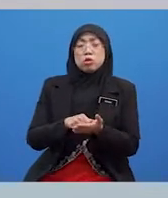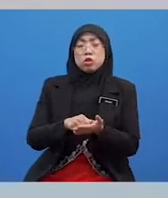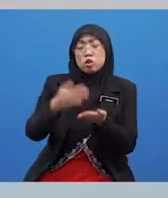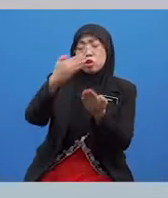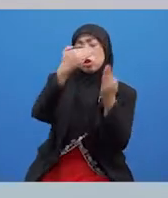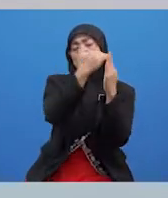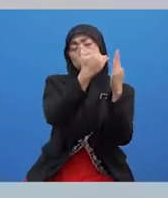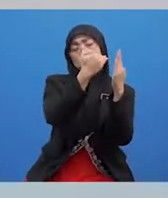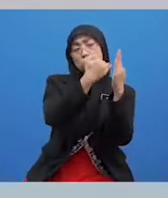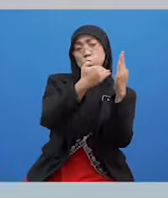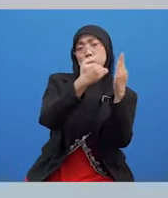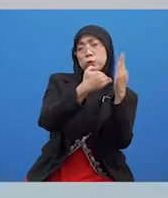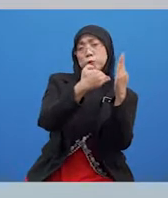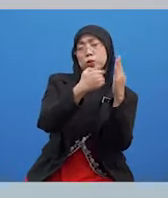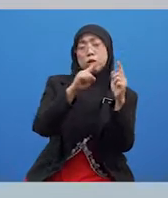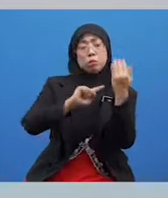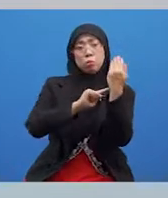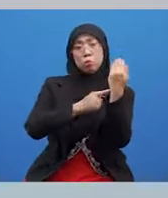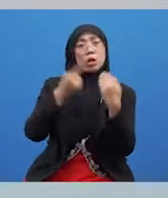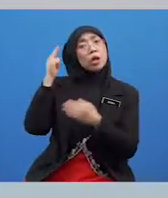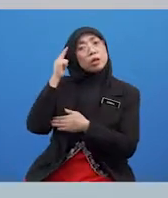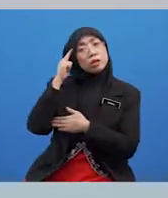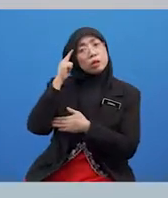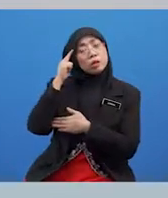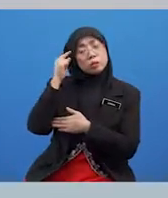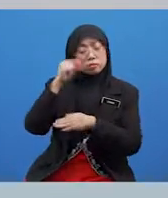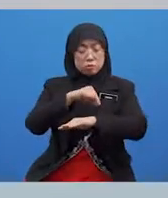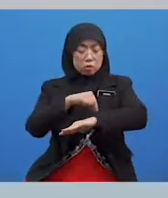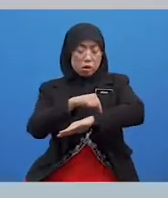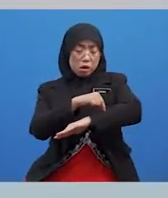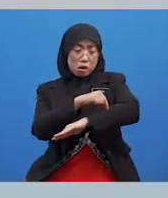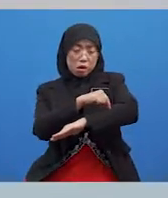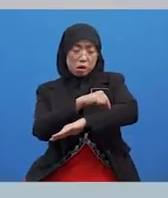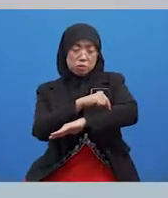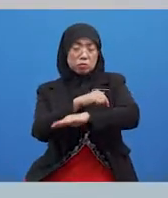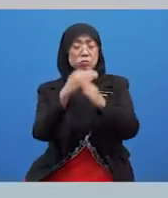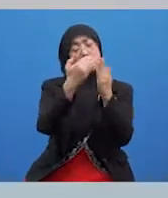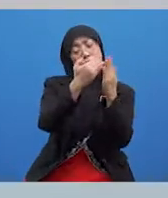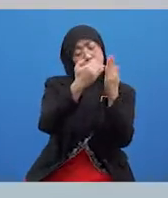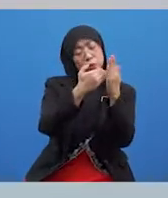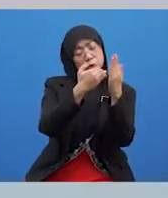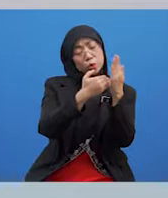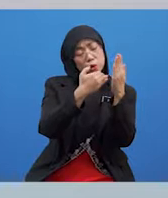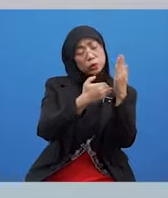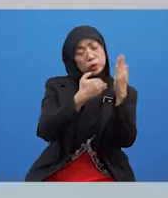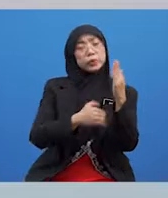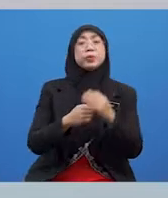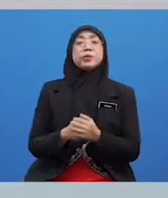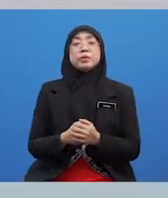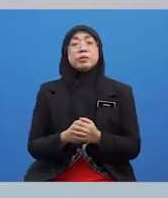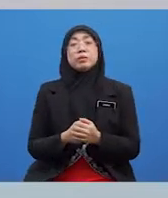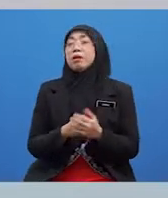berhierarki bermula dari sistem saraf, bermula dari sistem saraf pusat untuk